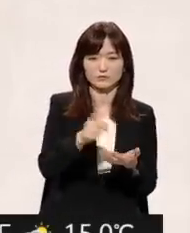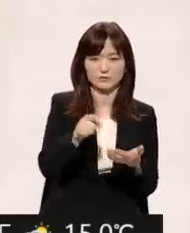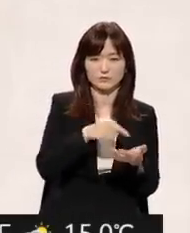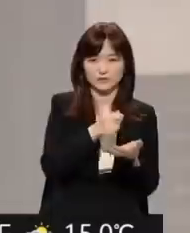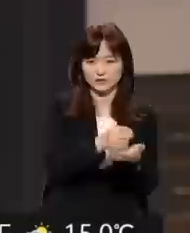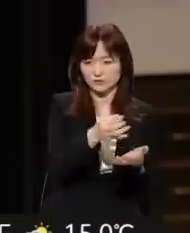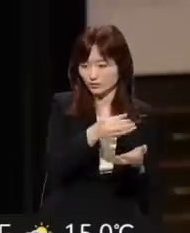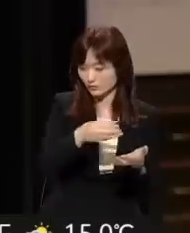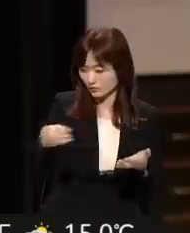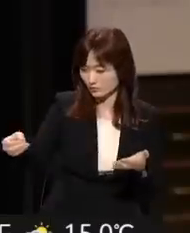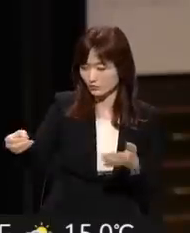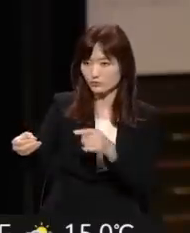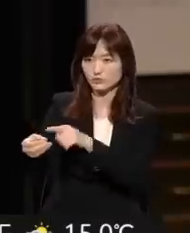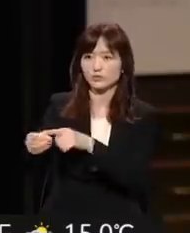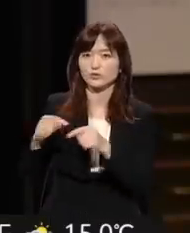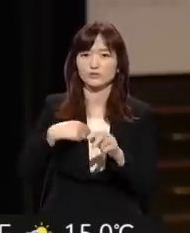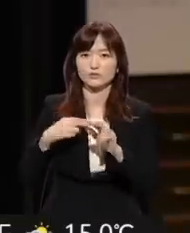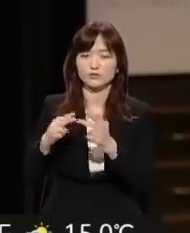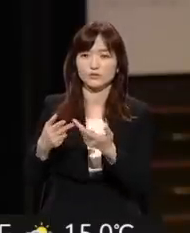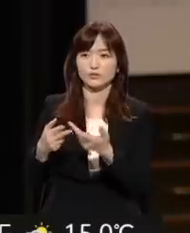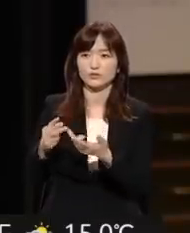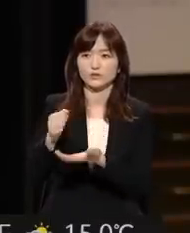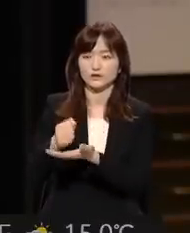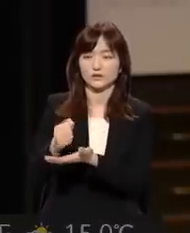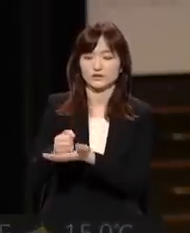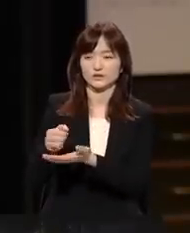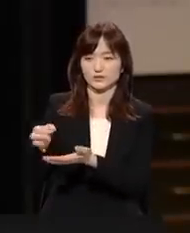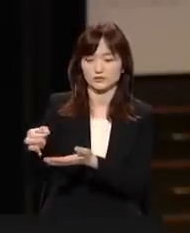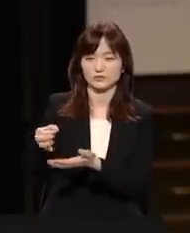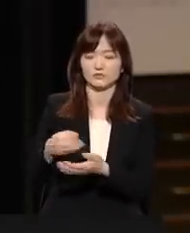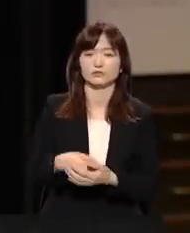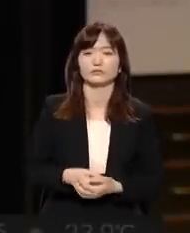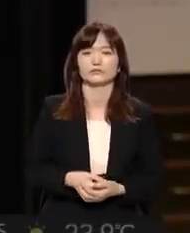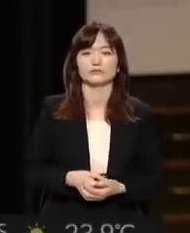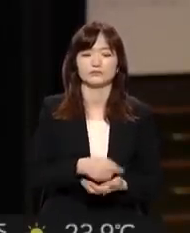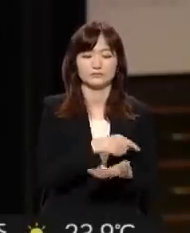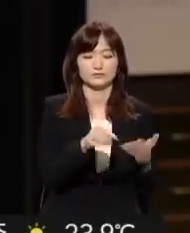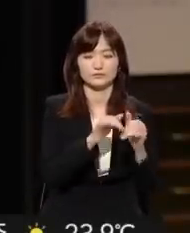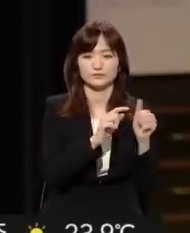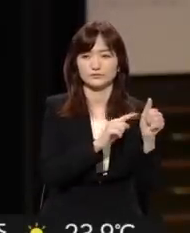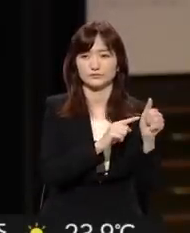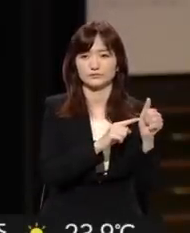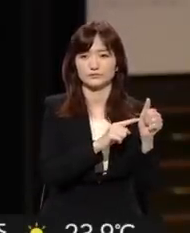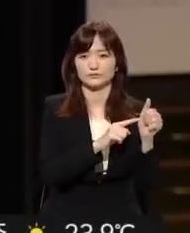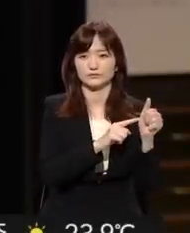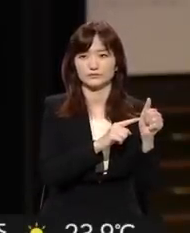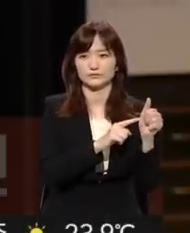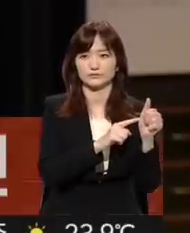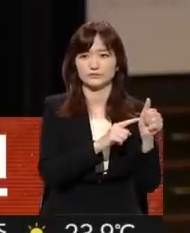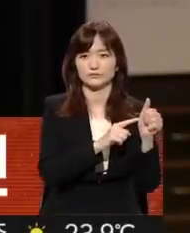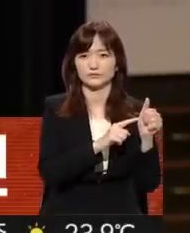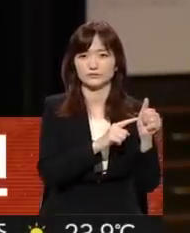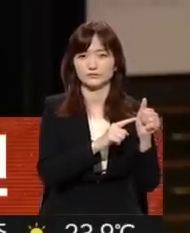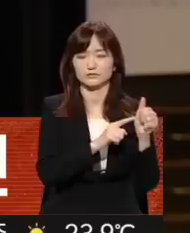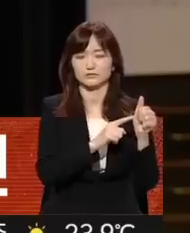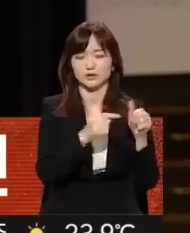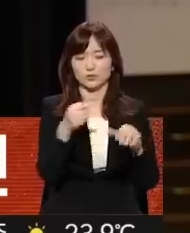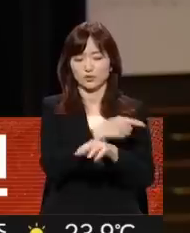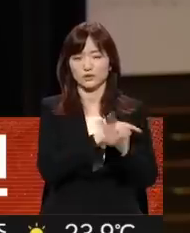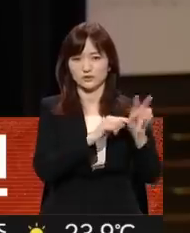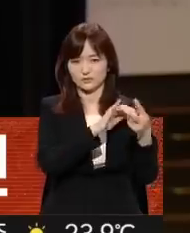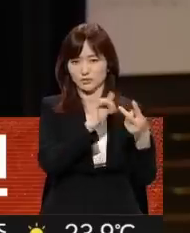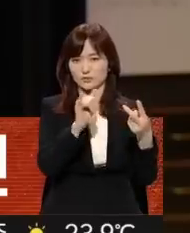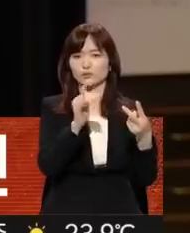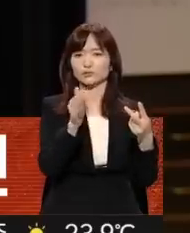해서 본인의 어떤 계좌로 이렇게 연결해서 가기도 하고요. 피해자는 이 피해자 말고도 한 200여 명 된다라고